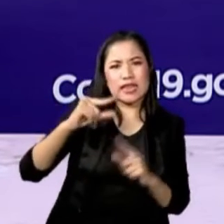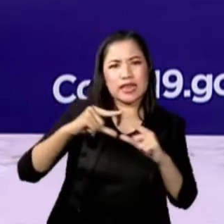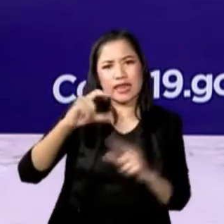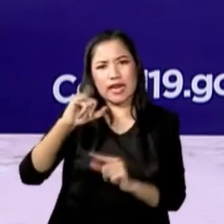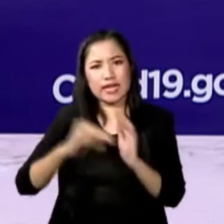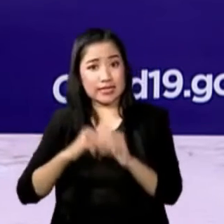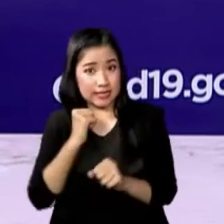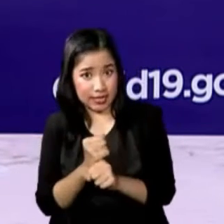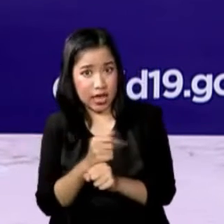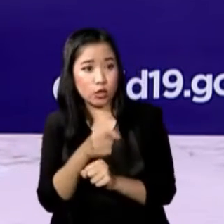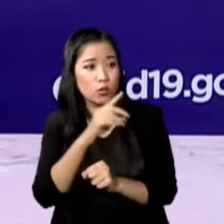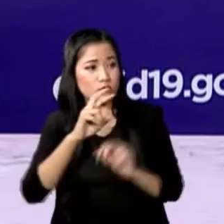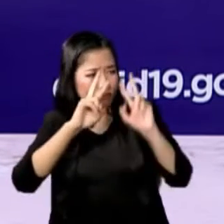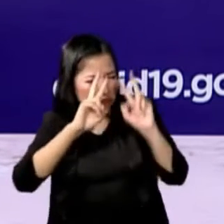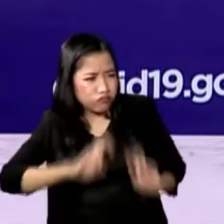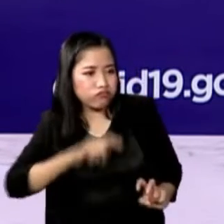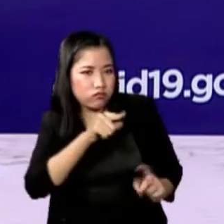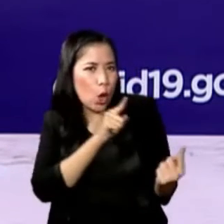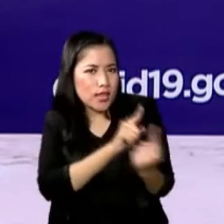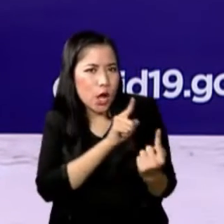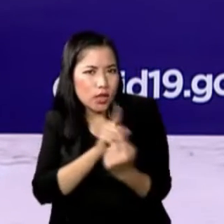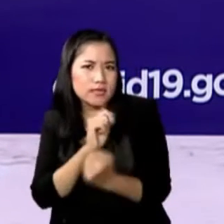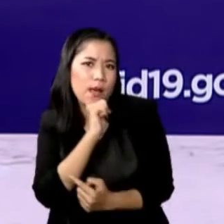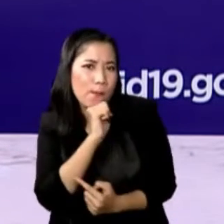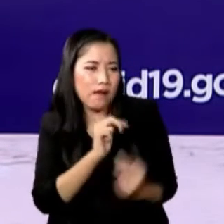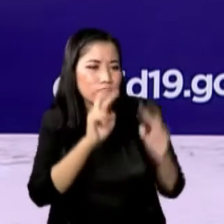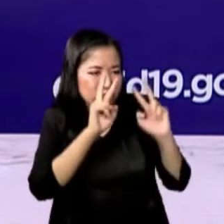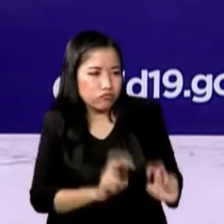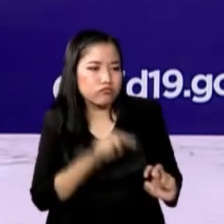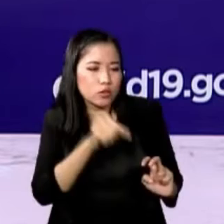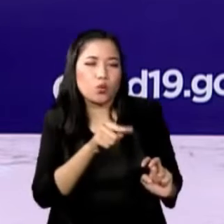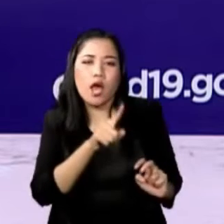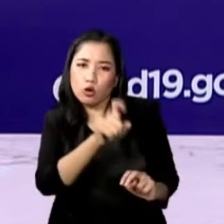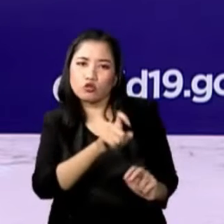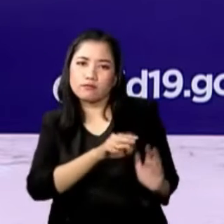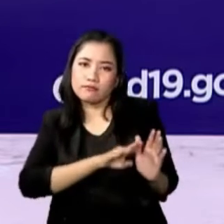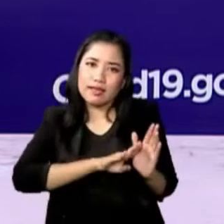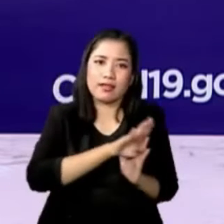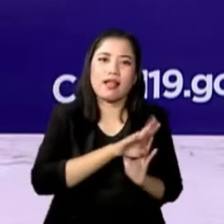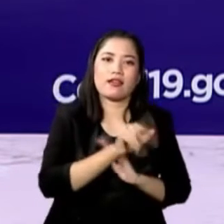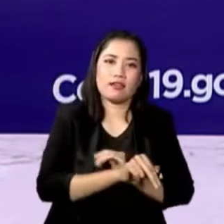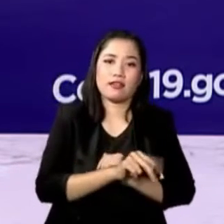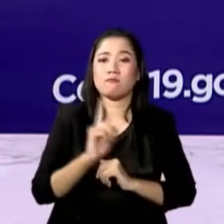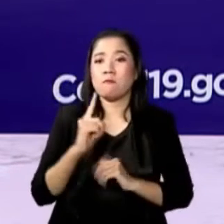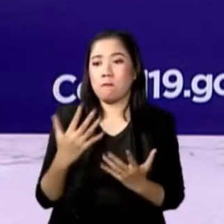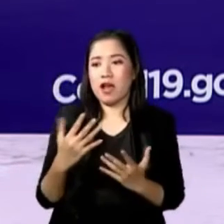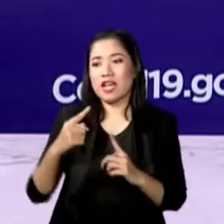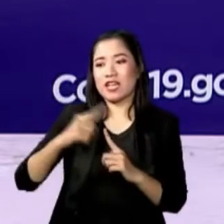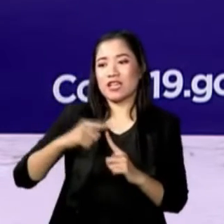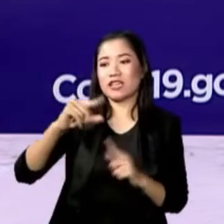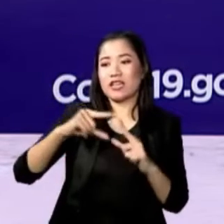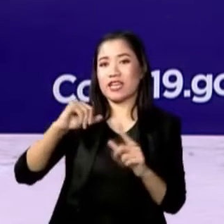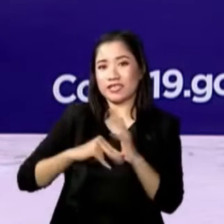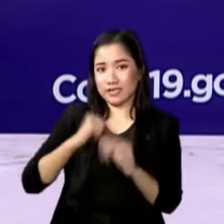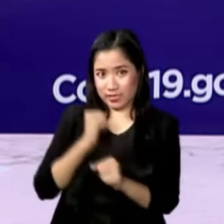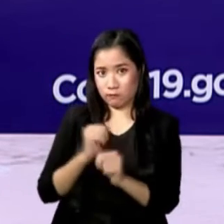atau penelusuran kontak juga menjadi hal yang penting untuk kita tingkatkan bersama. Karena keberhasilan tracing